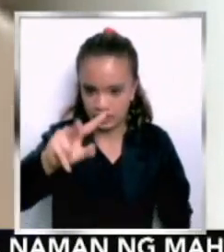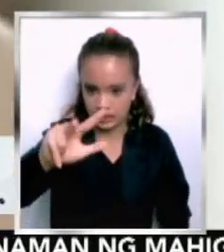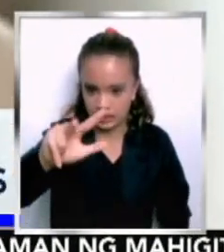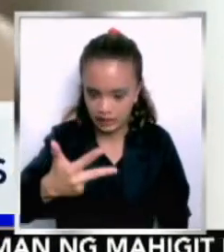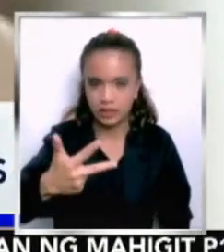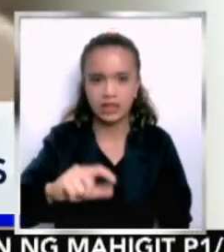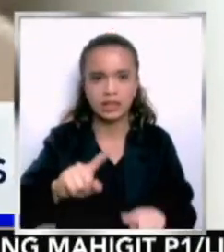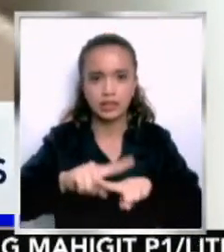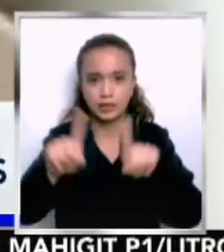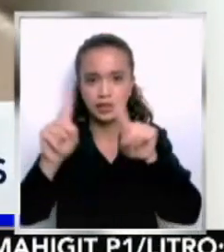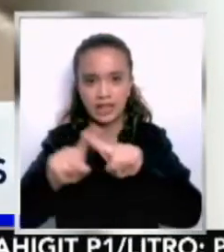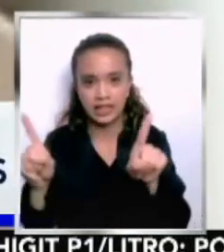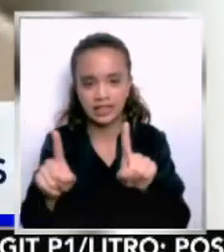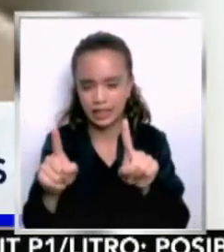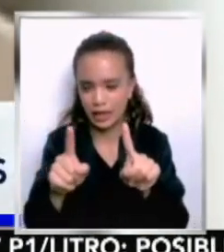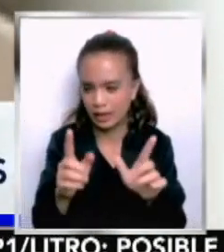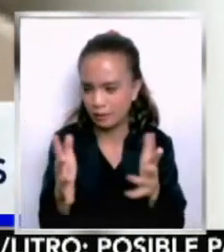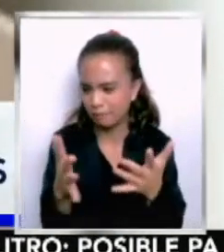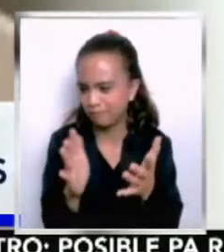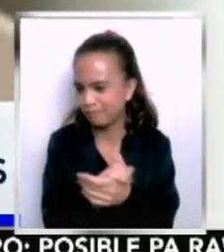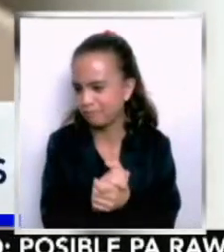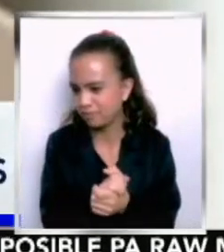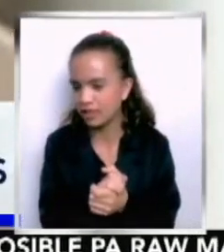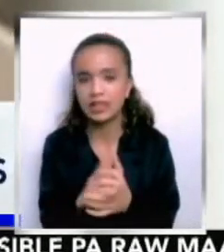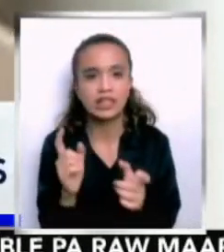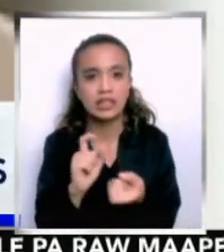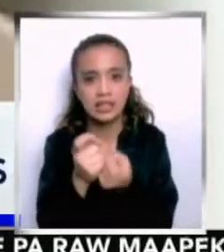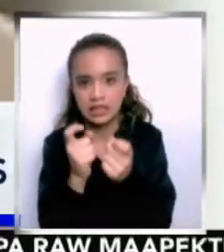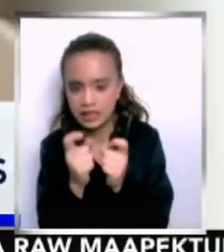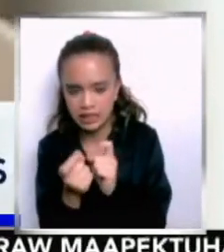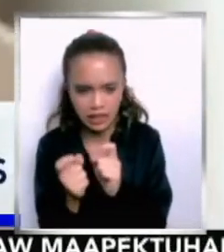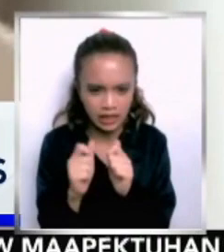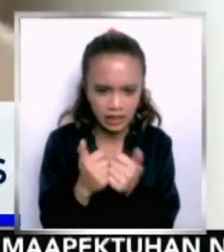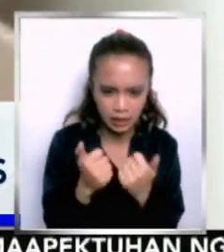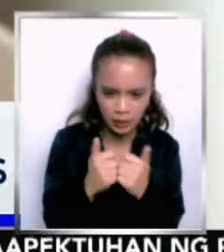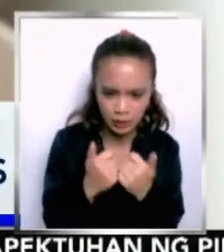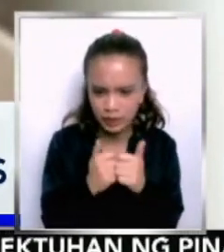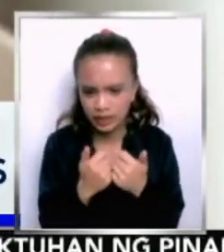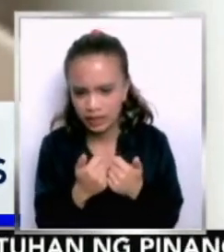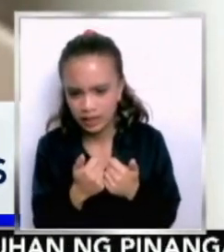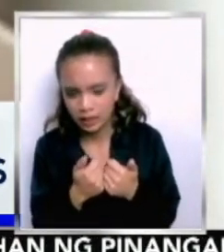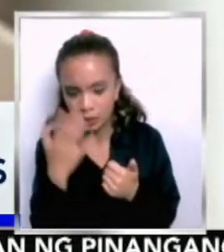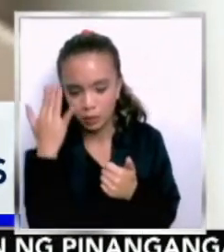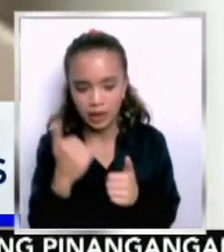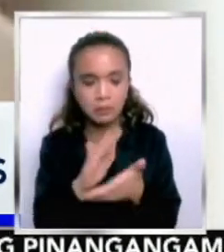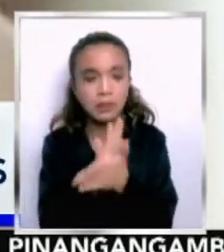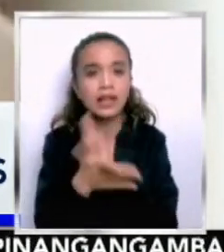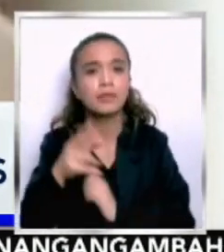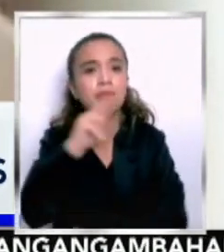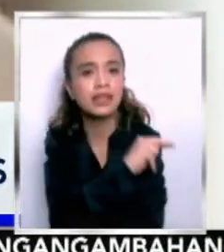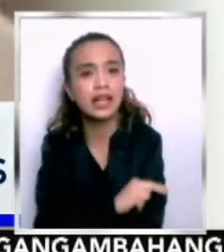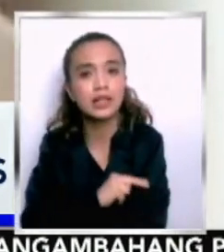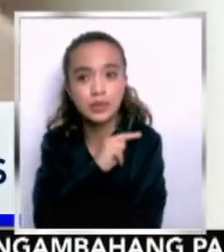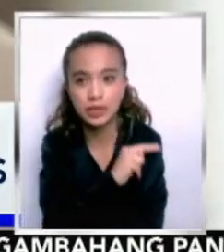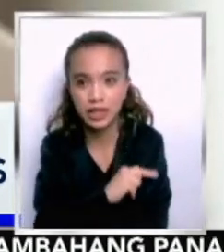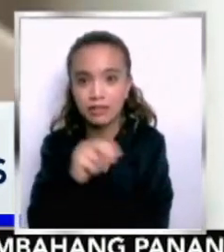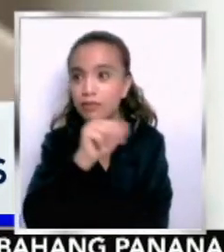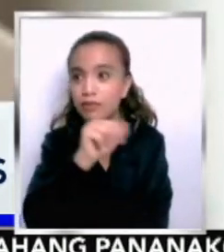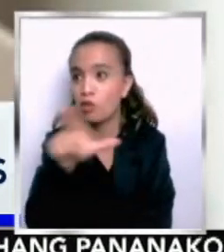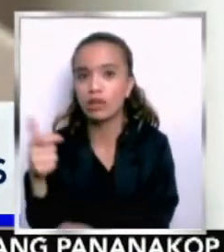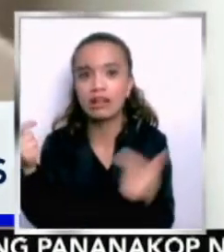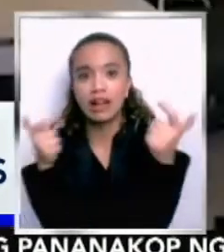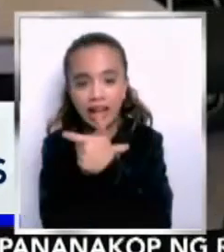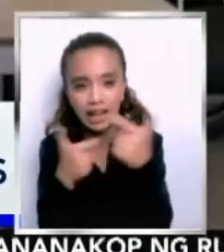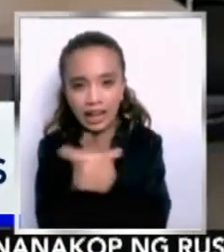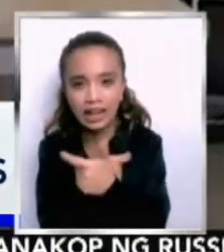namin yung punchline na gagawin kung paano namin iya-atake. Para lang din maging natural for everyone to laugh and to enjoy the